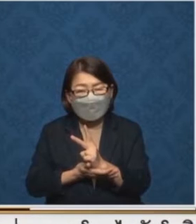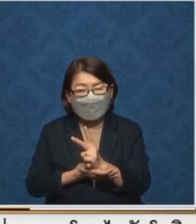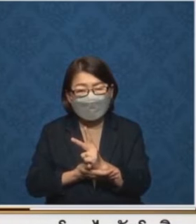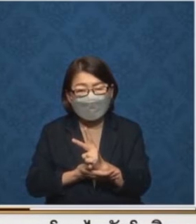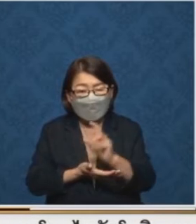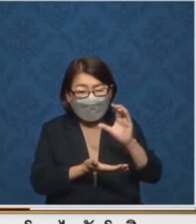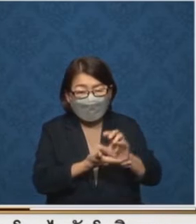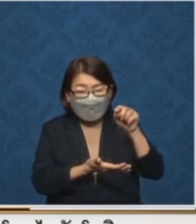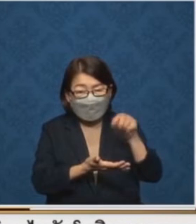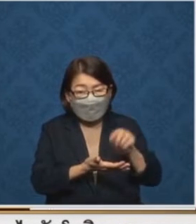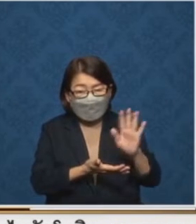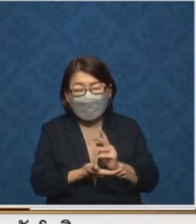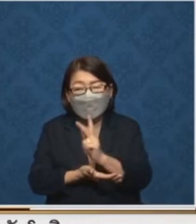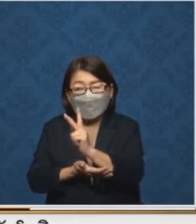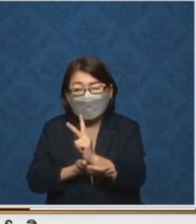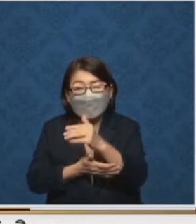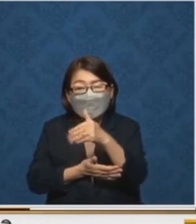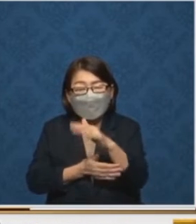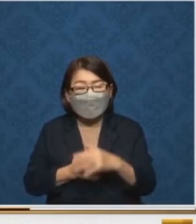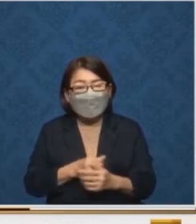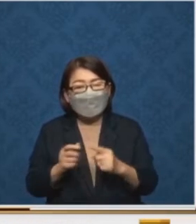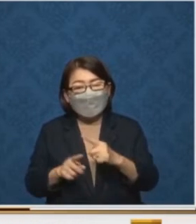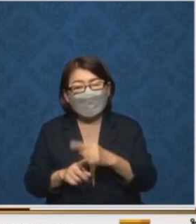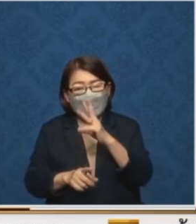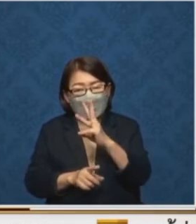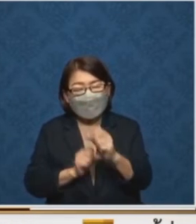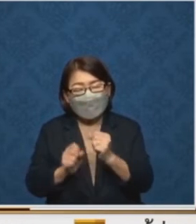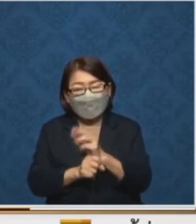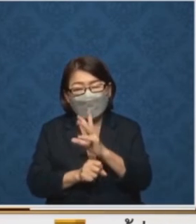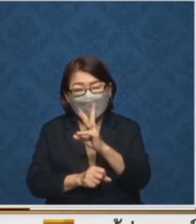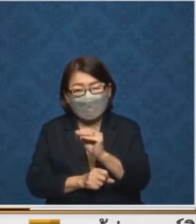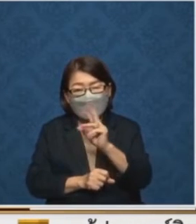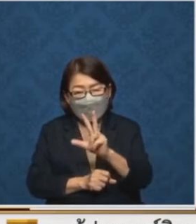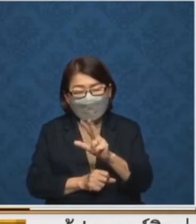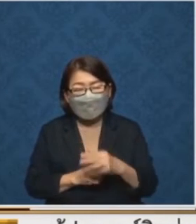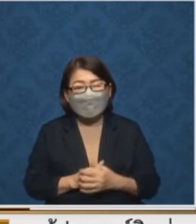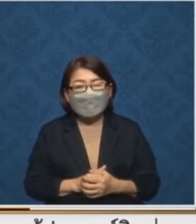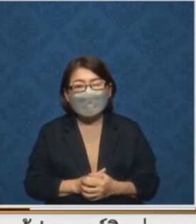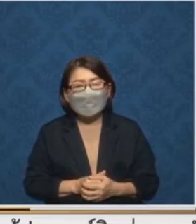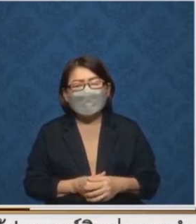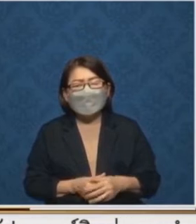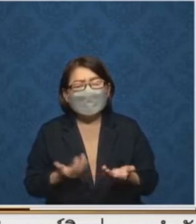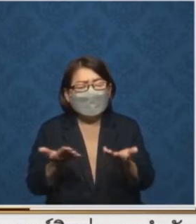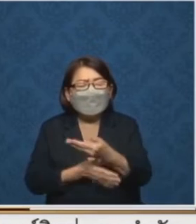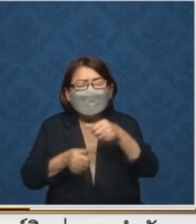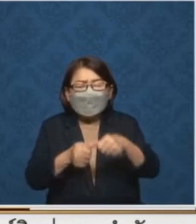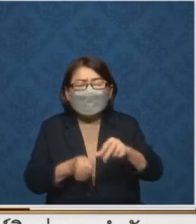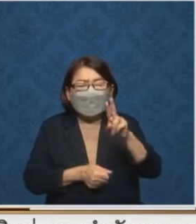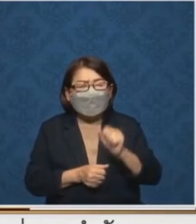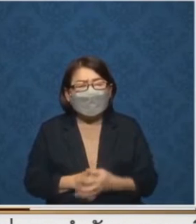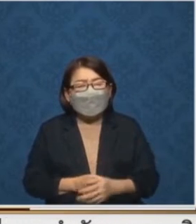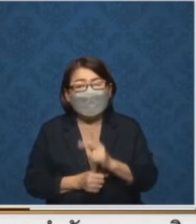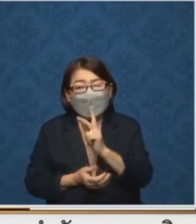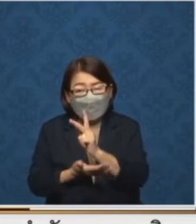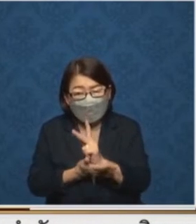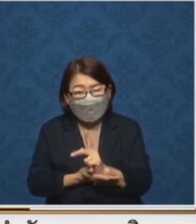64 ขอกู้ 5 แสนล้านบาทท่านว่า 1.5 ล้านล้านบาทที่ผมทำสแด